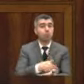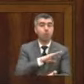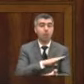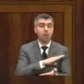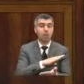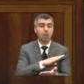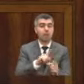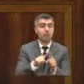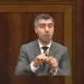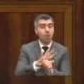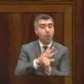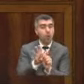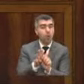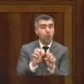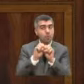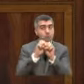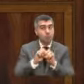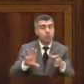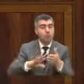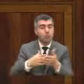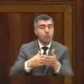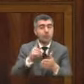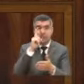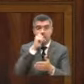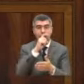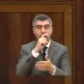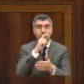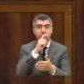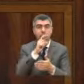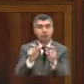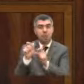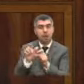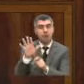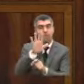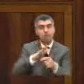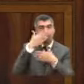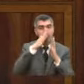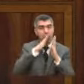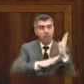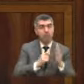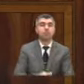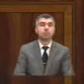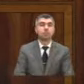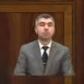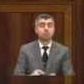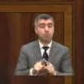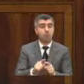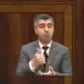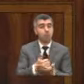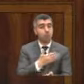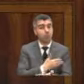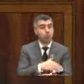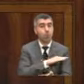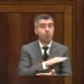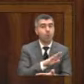قاست المغاربه وقاستهم بالمعقول. كنتمنى اننا نكونوا مسؤولين